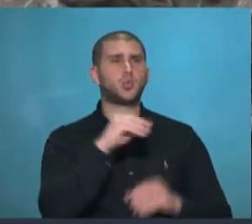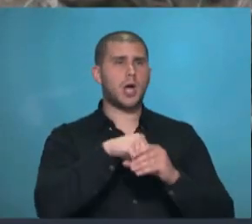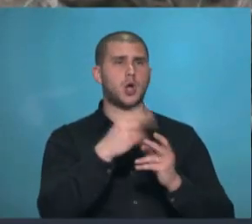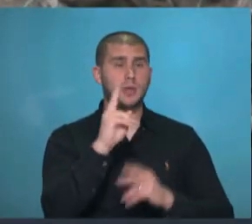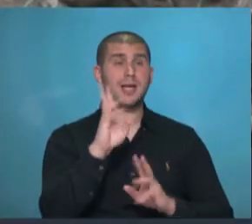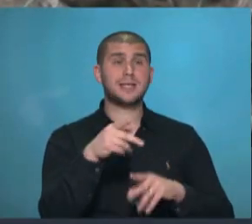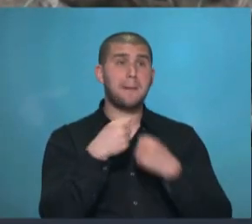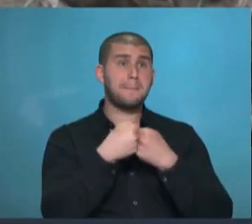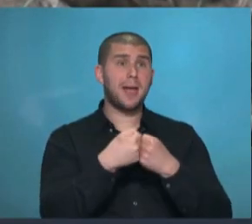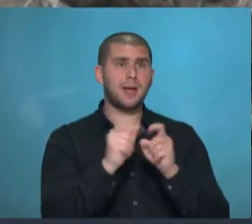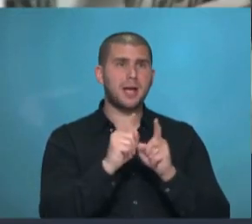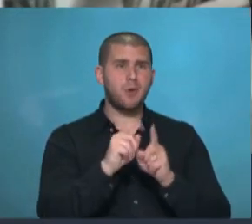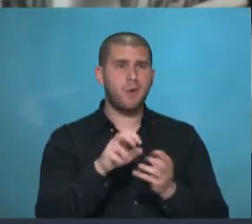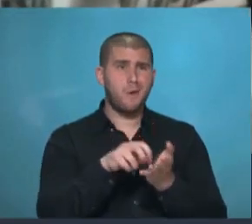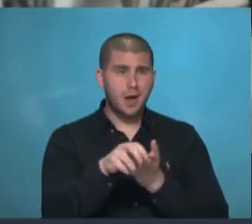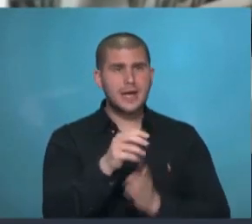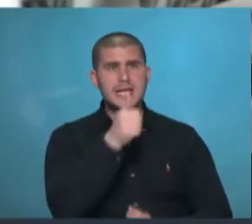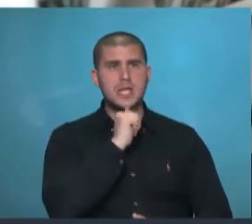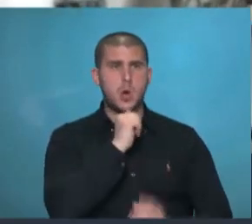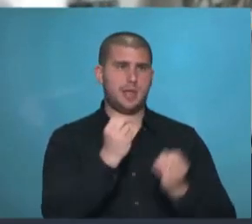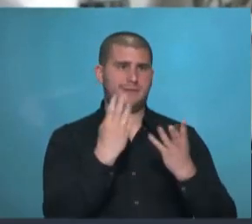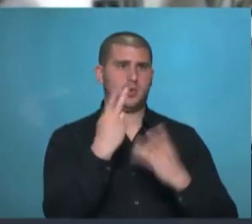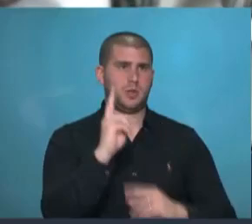המלחמה במזיקים ירוקה יותר היום.